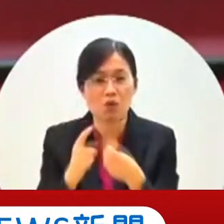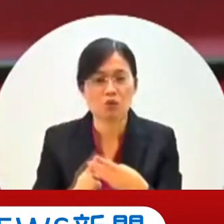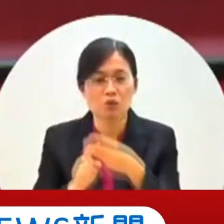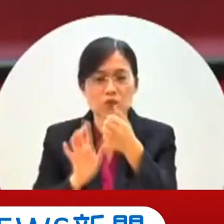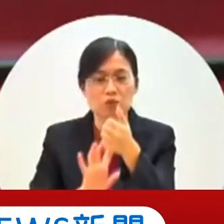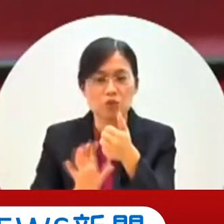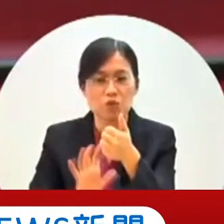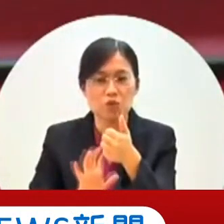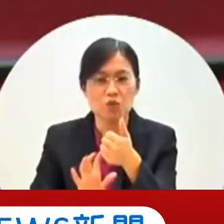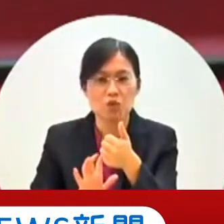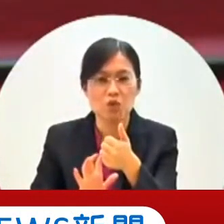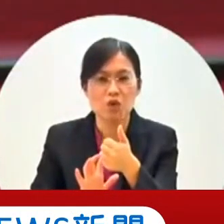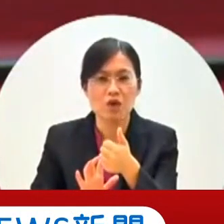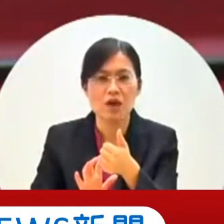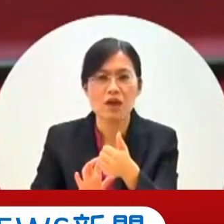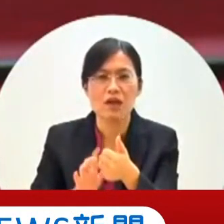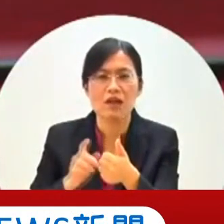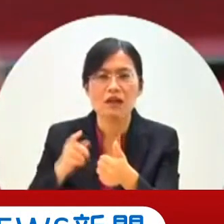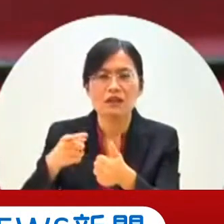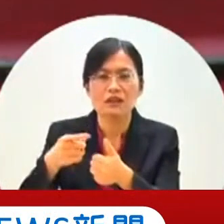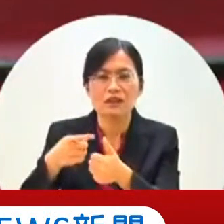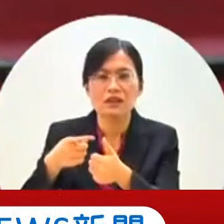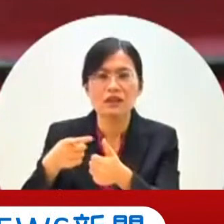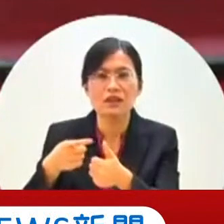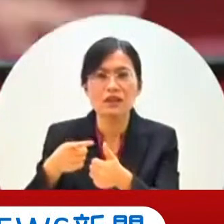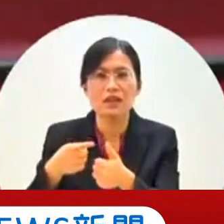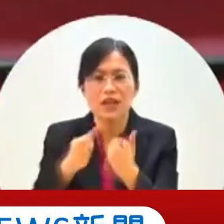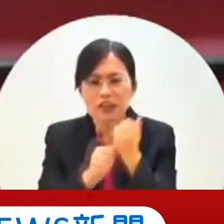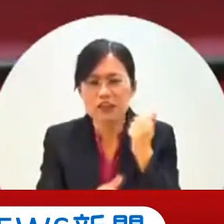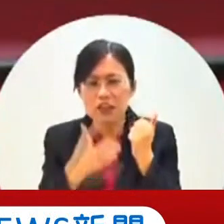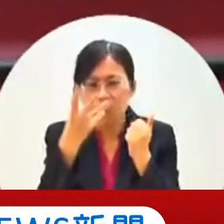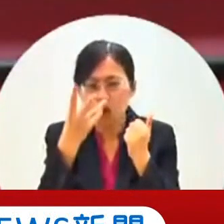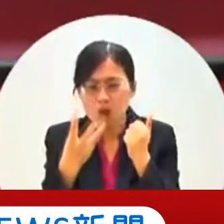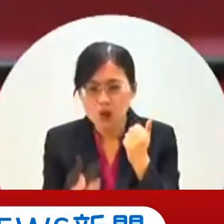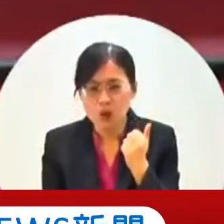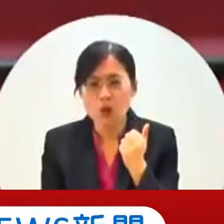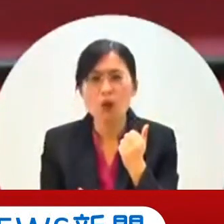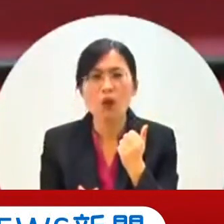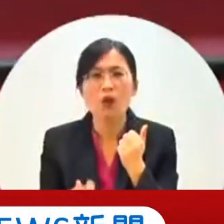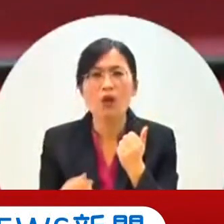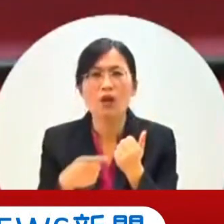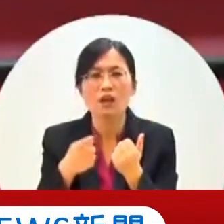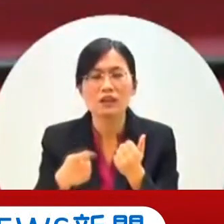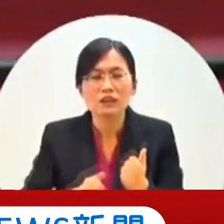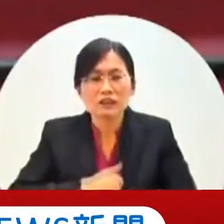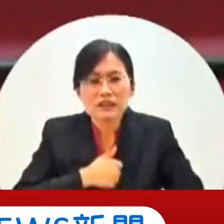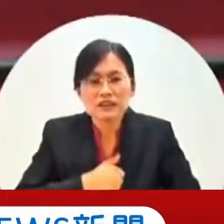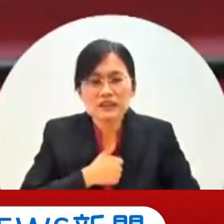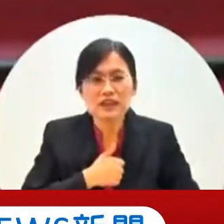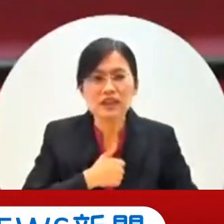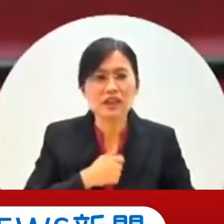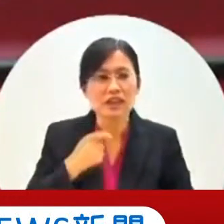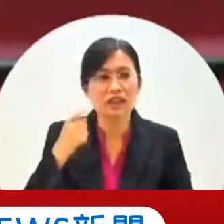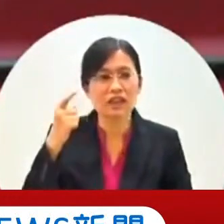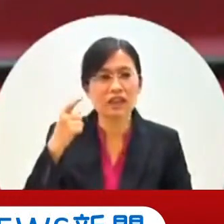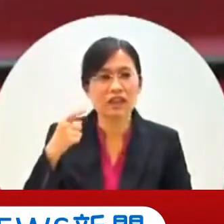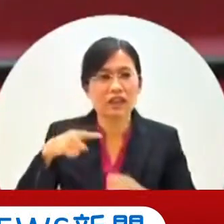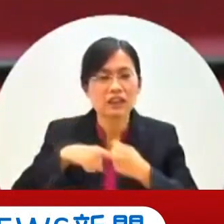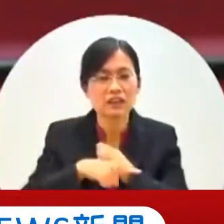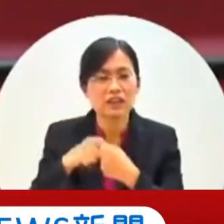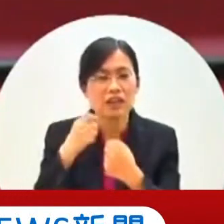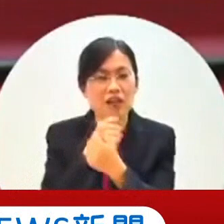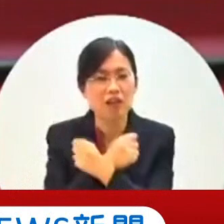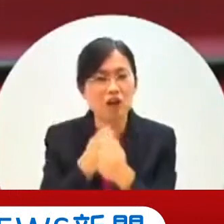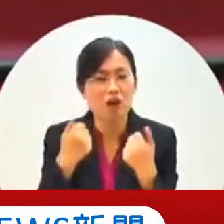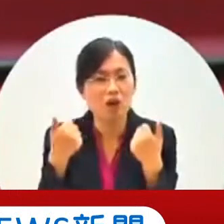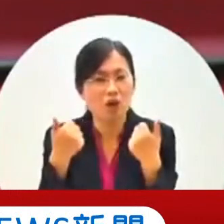担这个少子化政策的？像市长讲，少子化是各局处在做的，但实际上研考会只交代了社会局，只